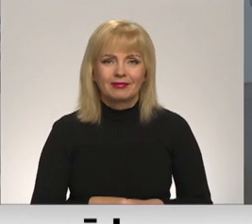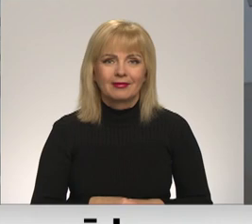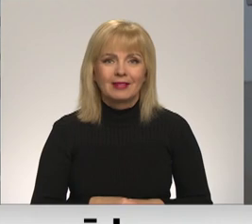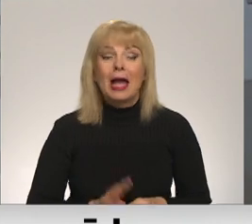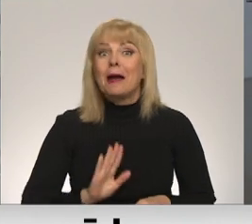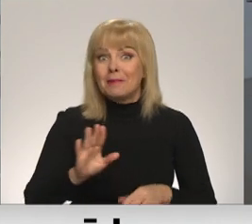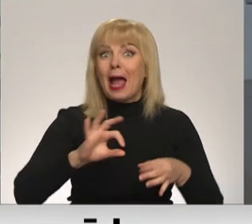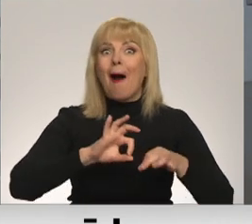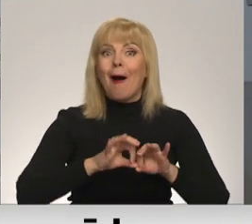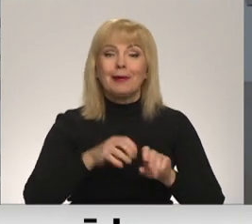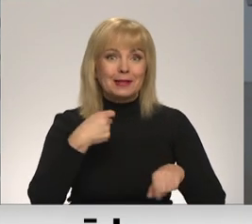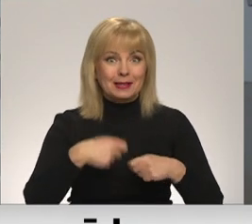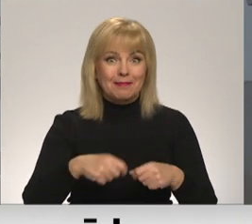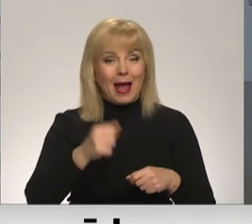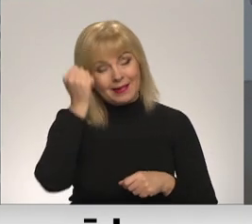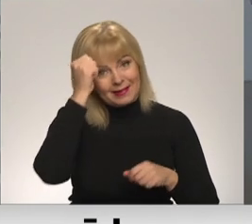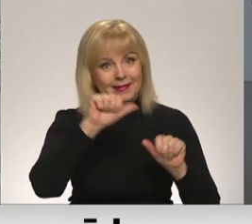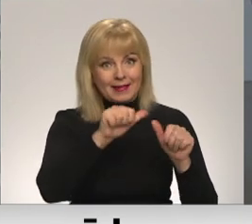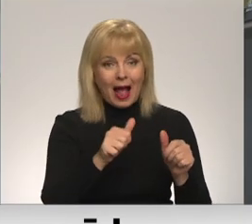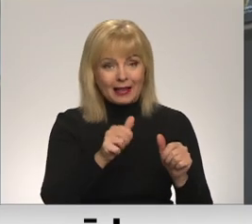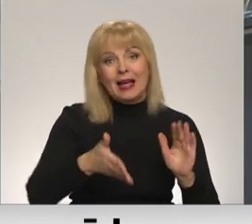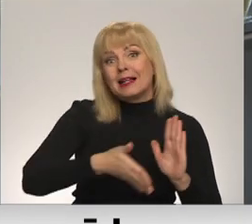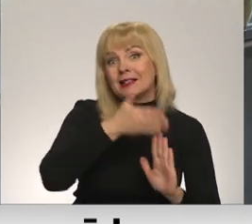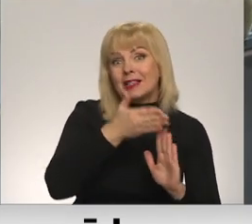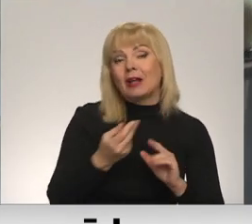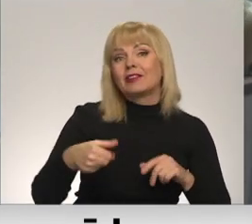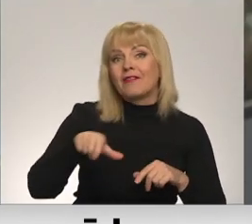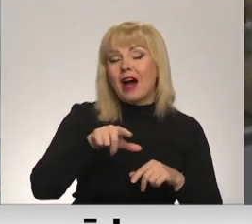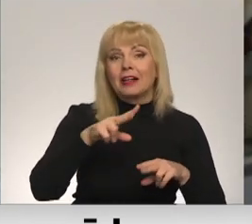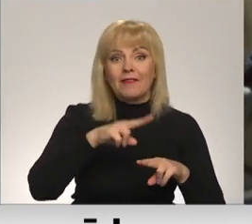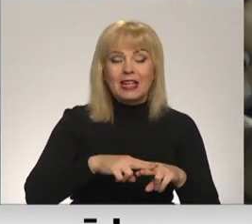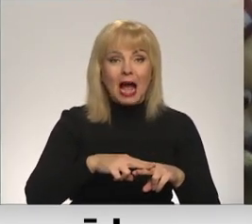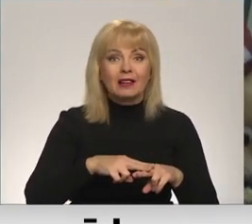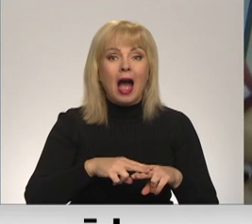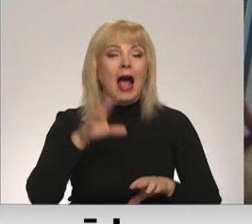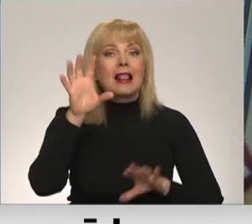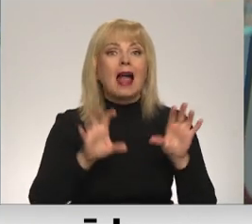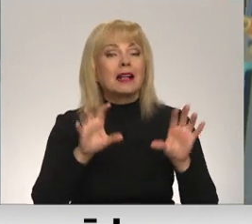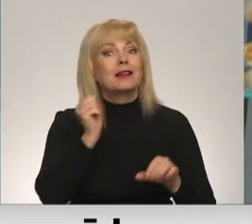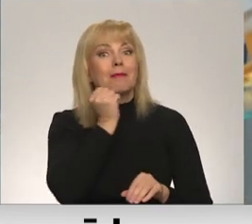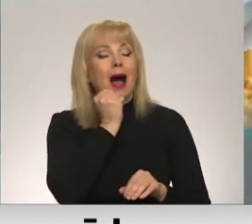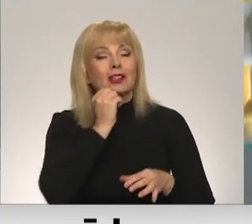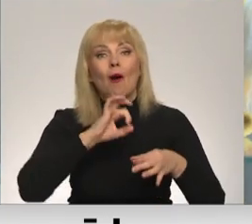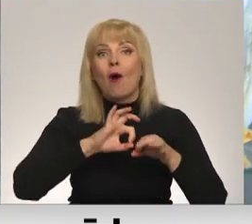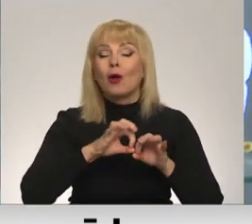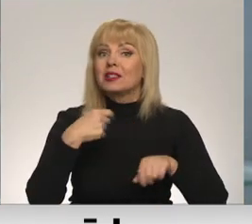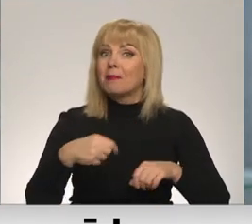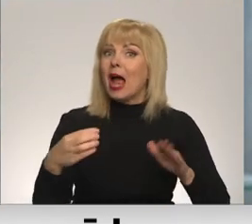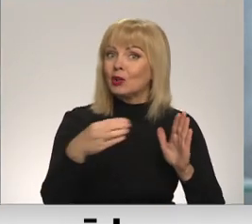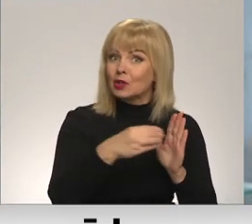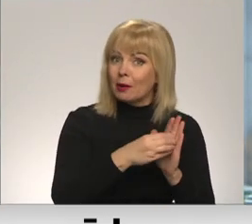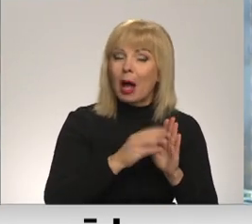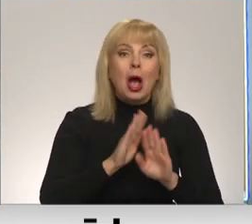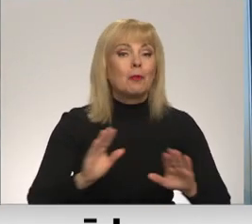Pie olimpisko spēļu talismanu sienas visvairāk vietas aizņem miška, Maskavas olimpisko spēļu simbols. Muzeja